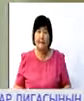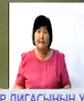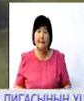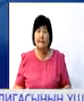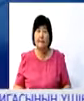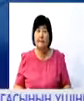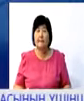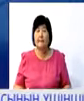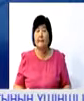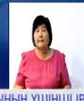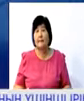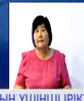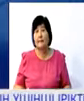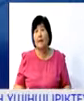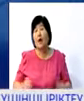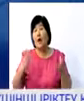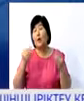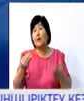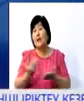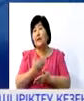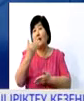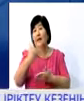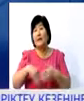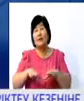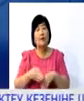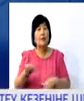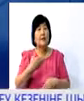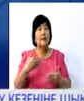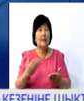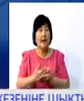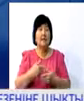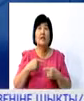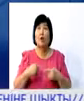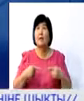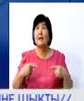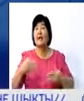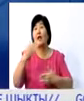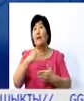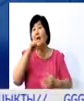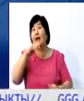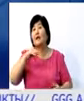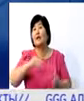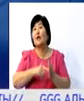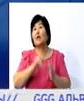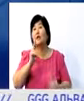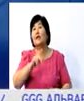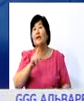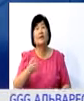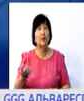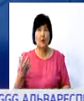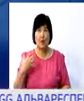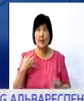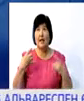телеарнасы. Күндізгі жаңалықтар реті осындай. Біздің жаңалықтарымызды және басқа да бағдарламаларымызды kazdk.kz-тен